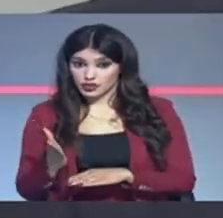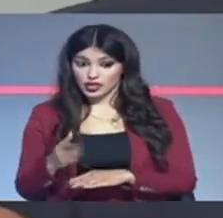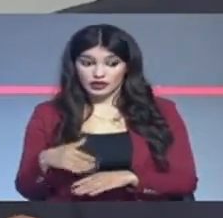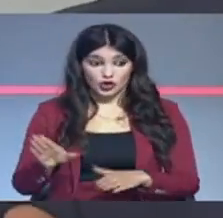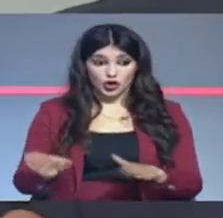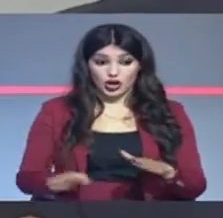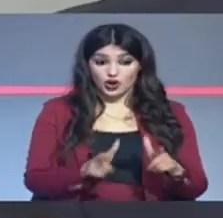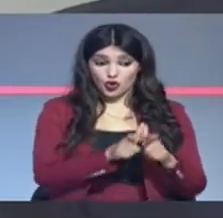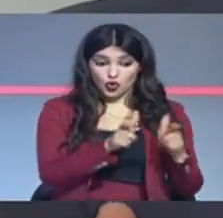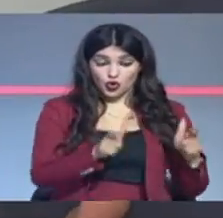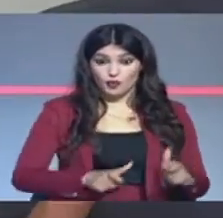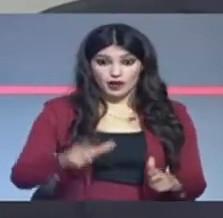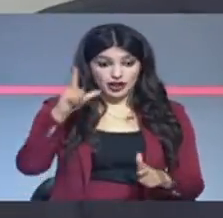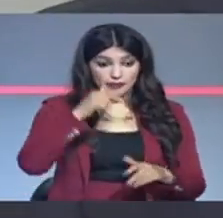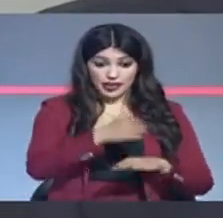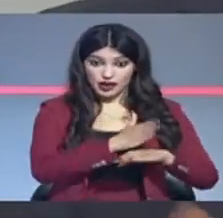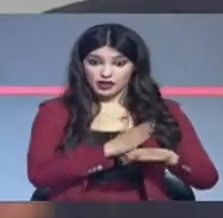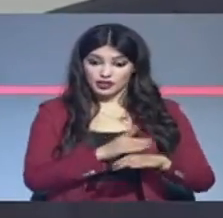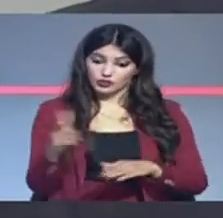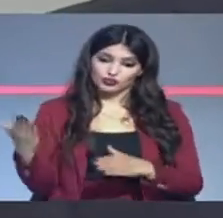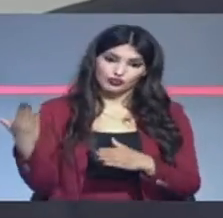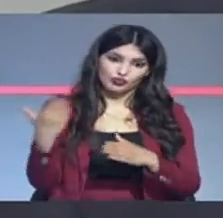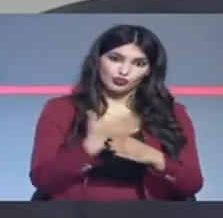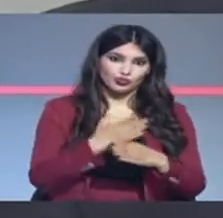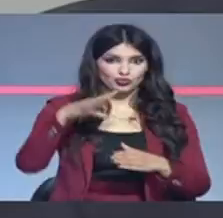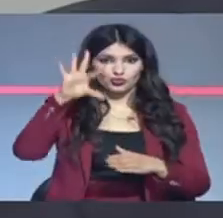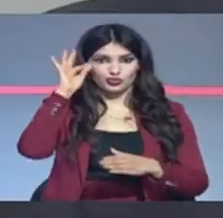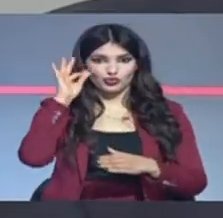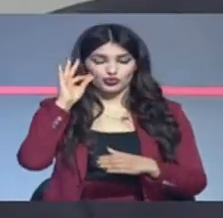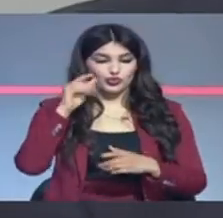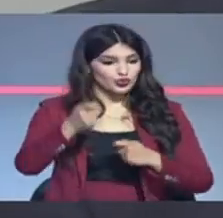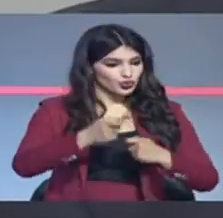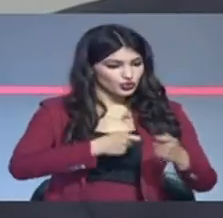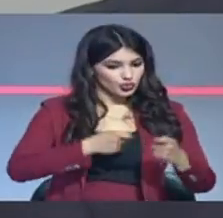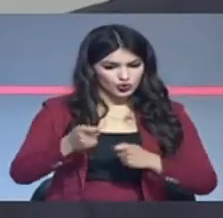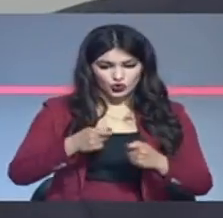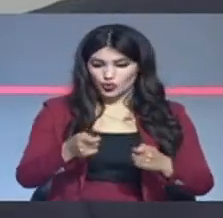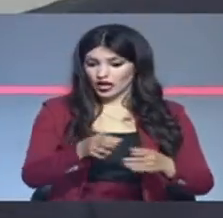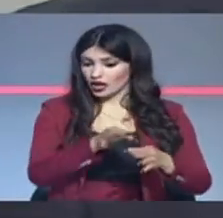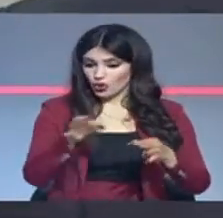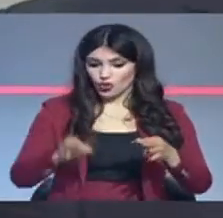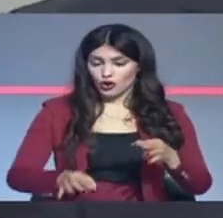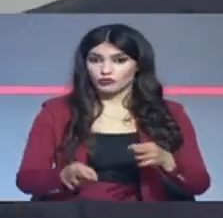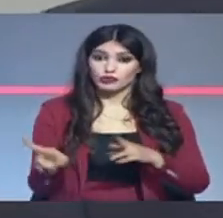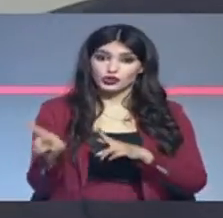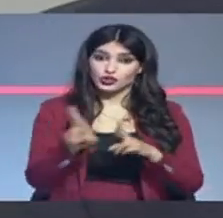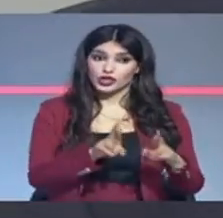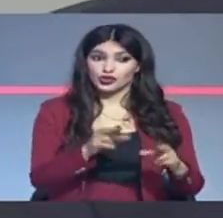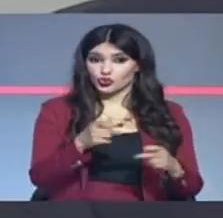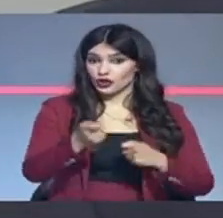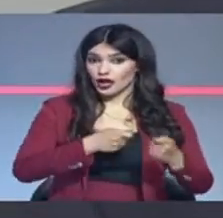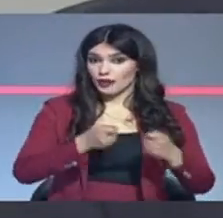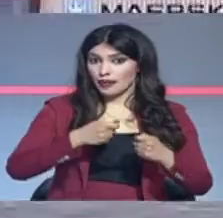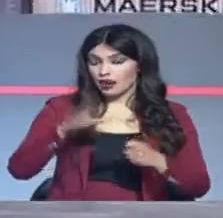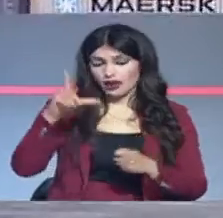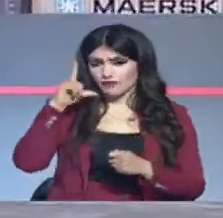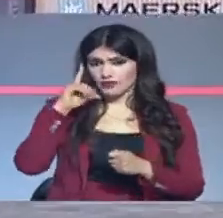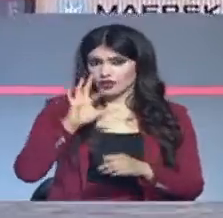الامور يمشي يحللها الاشكاليات اللي الليبيه